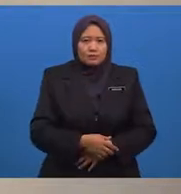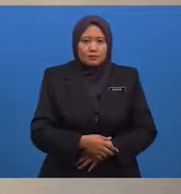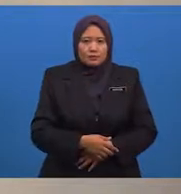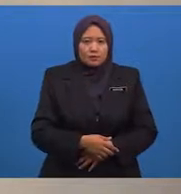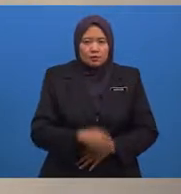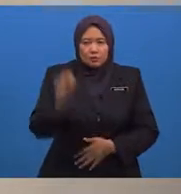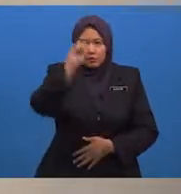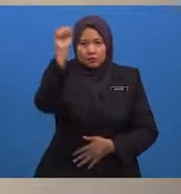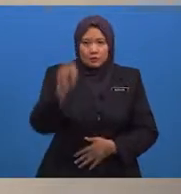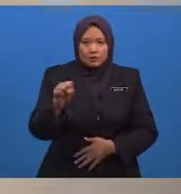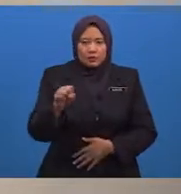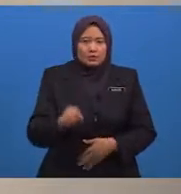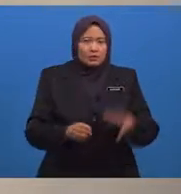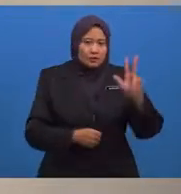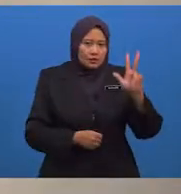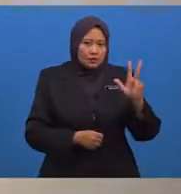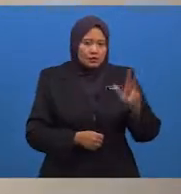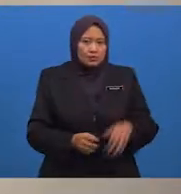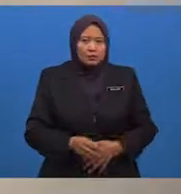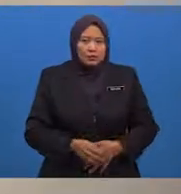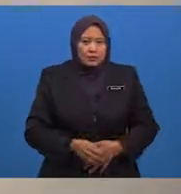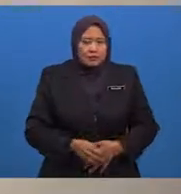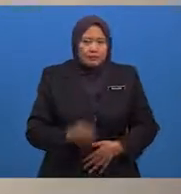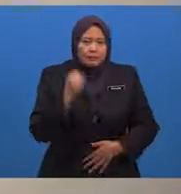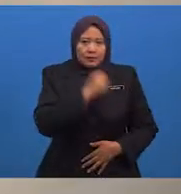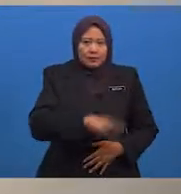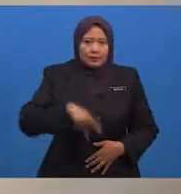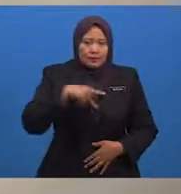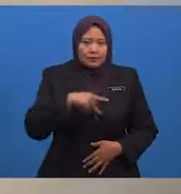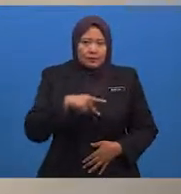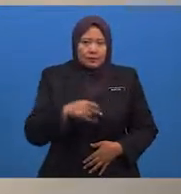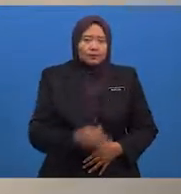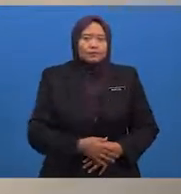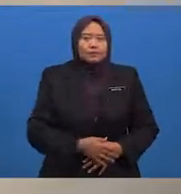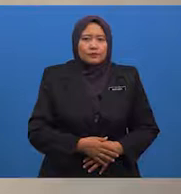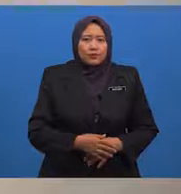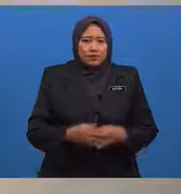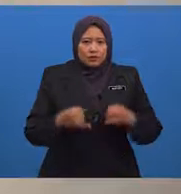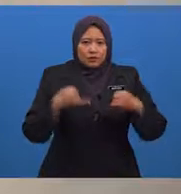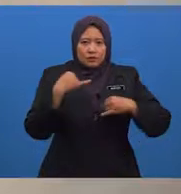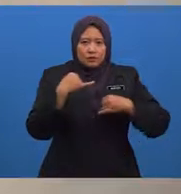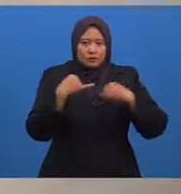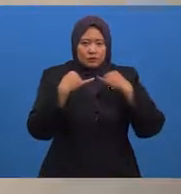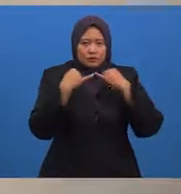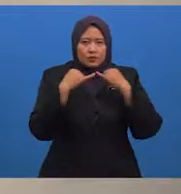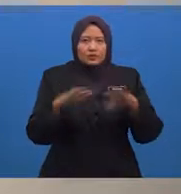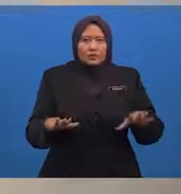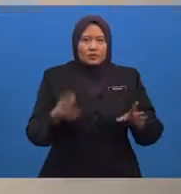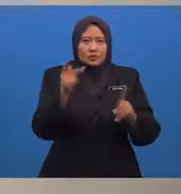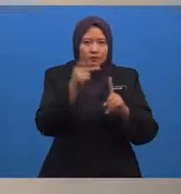Persoalan ketiga ialah persoalan penghargaan jasa terhadap pejuang negara.